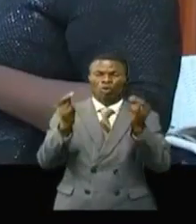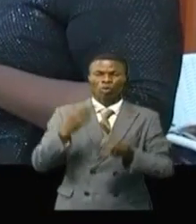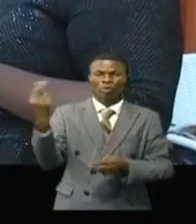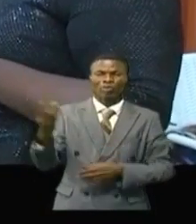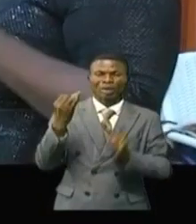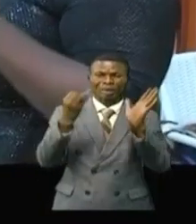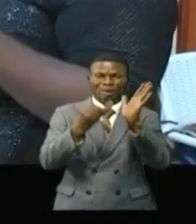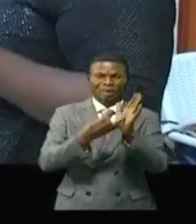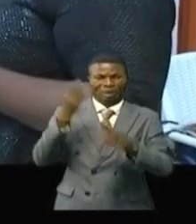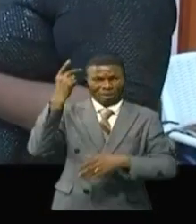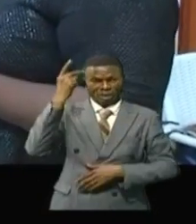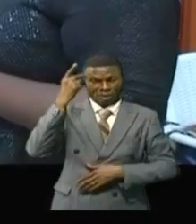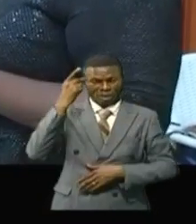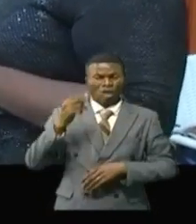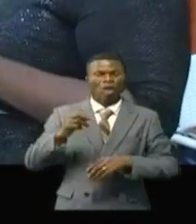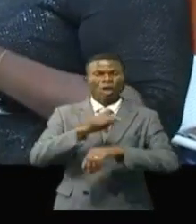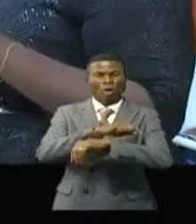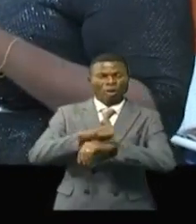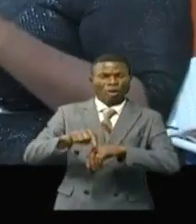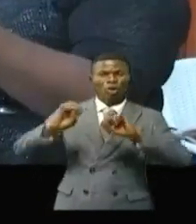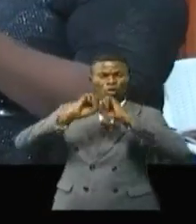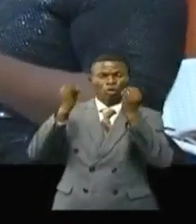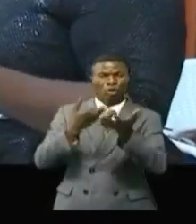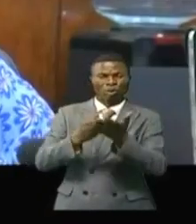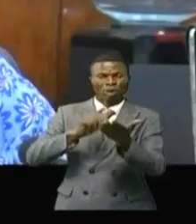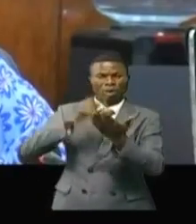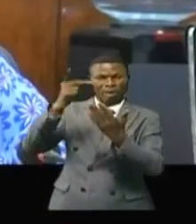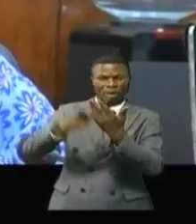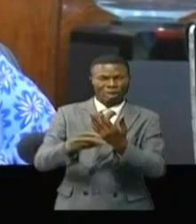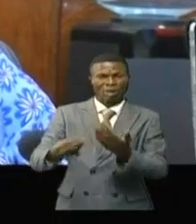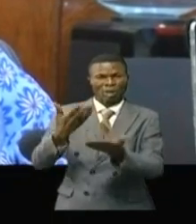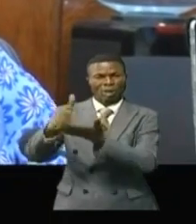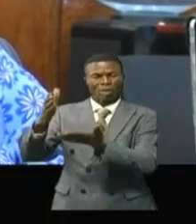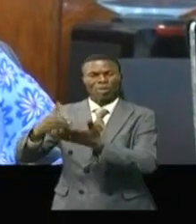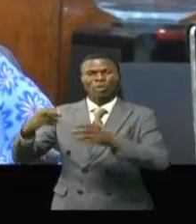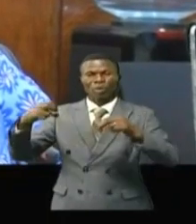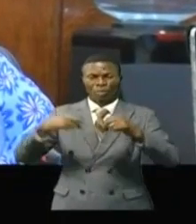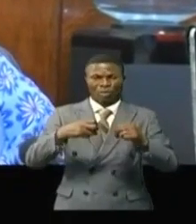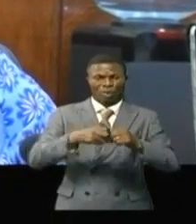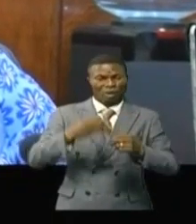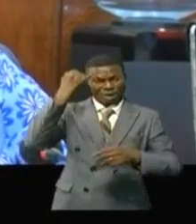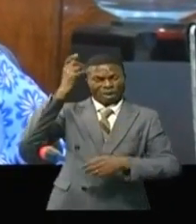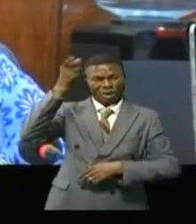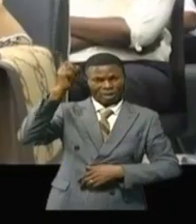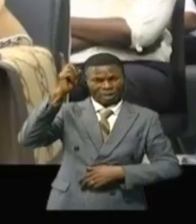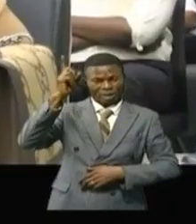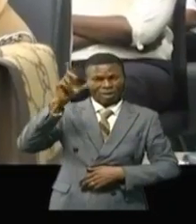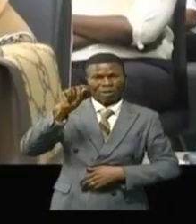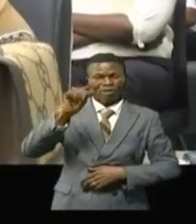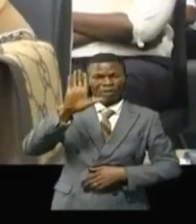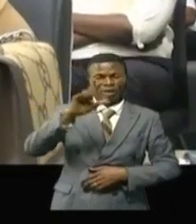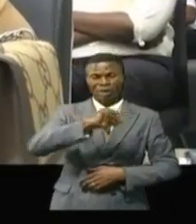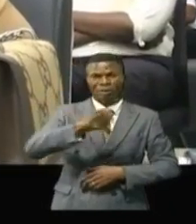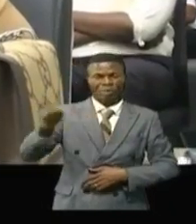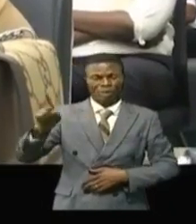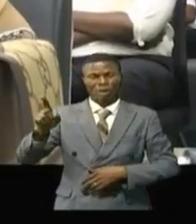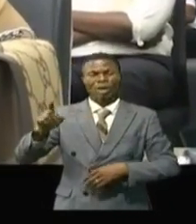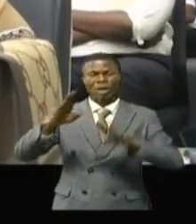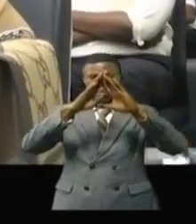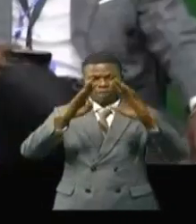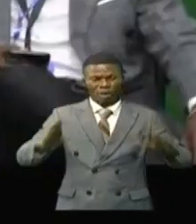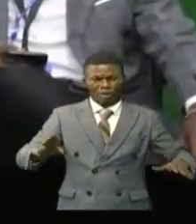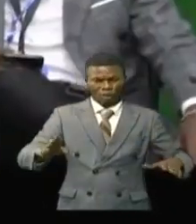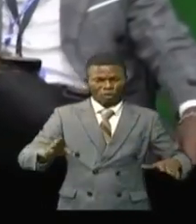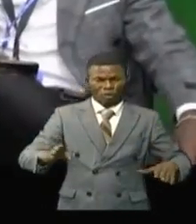Kinshasa. Cet établissement possède un plan d'électrification et vise à atteindre 25 000 ménages dans